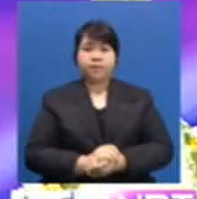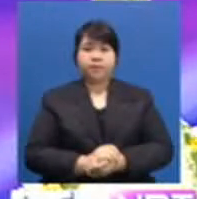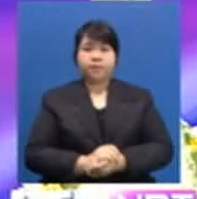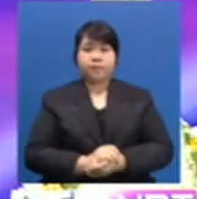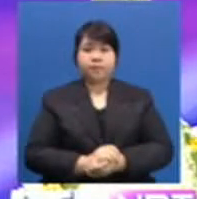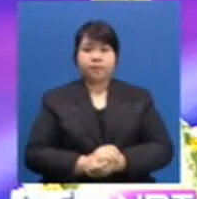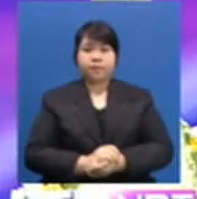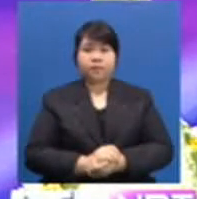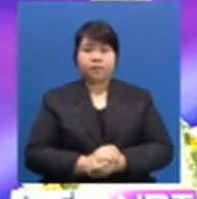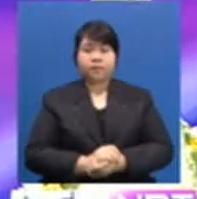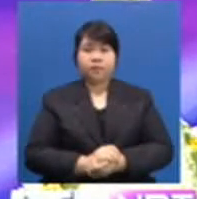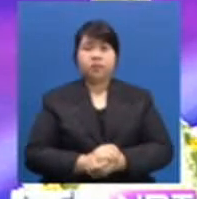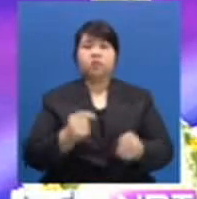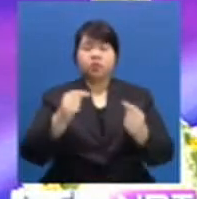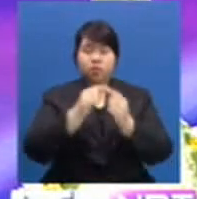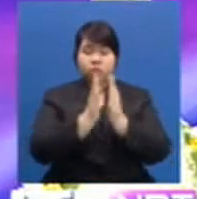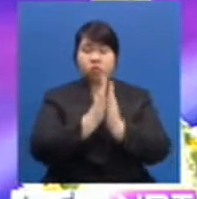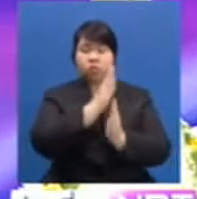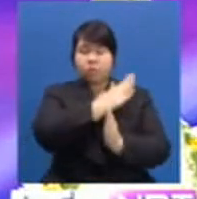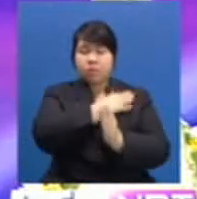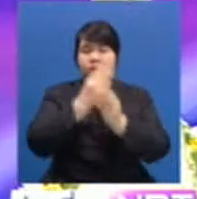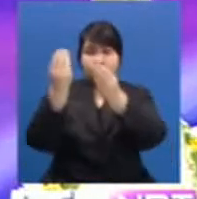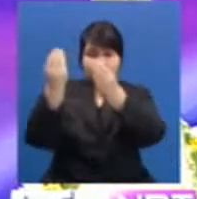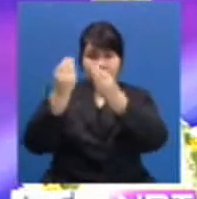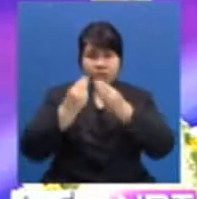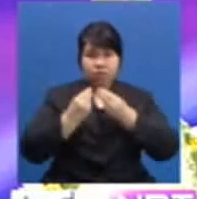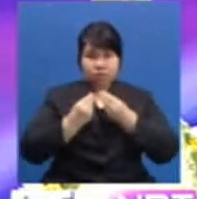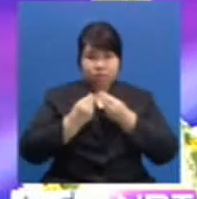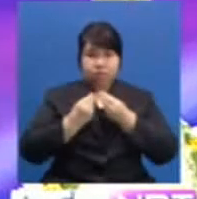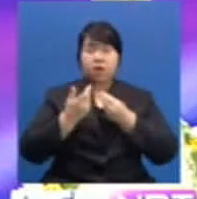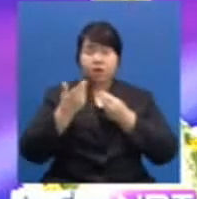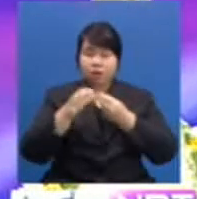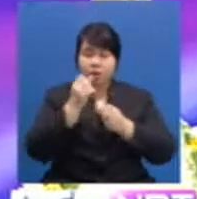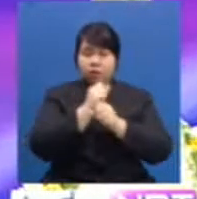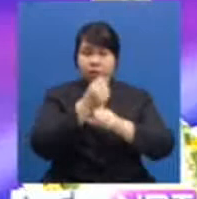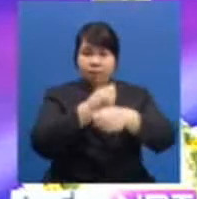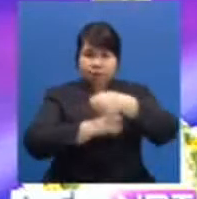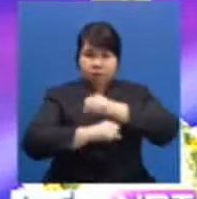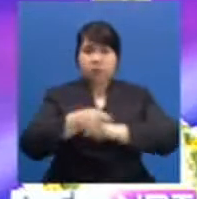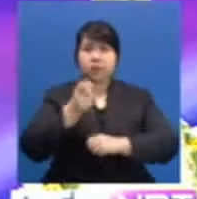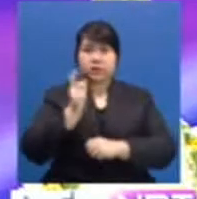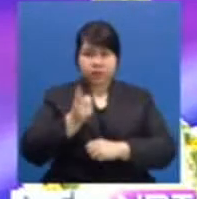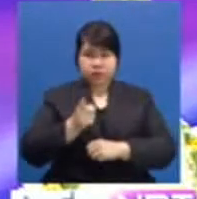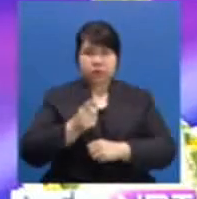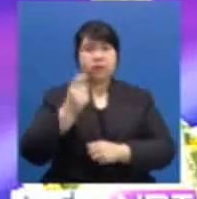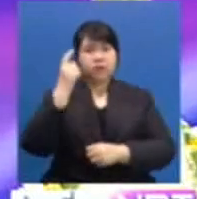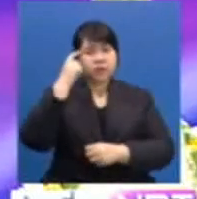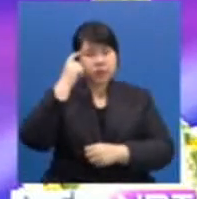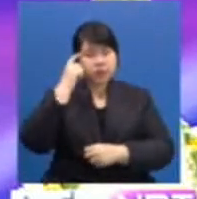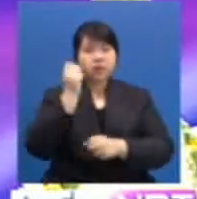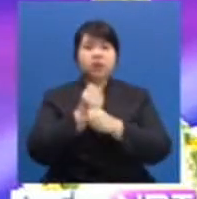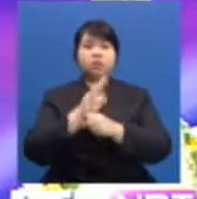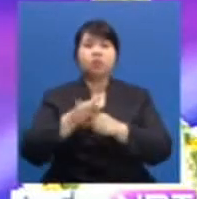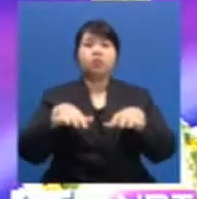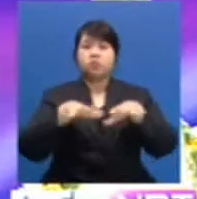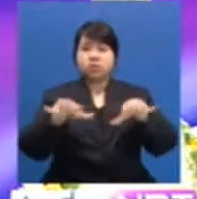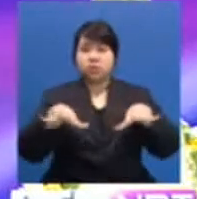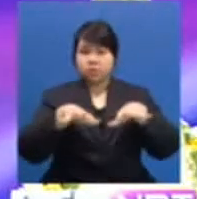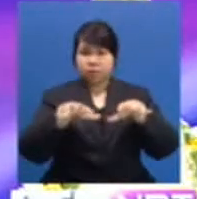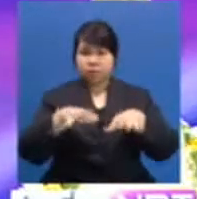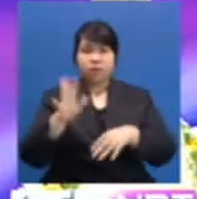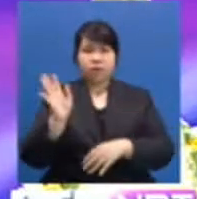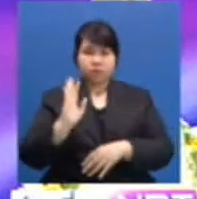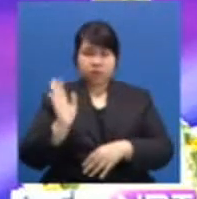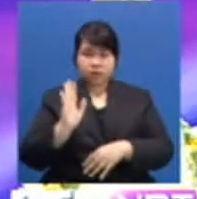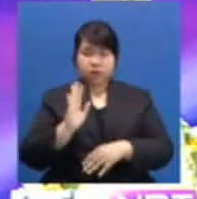การรับศีลรับพรจากพระสงฆ์แล้วจะต้องนำมาเป็นแนวทางการปฏิบัติตนด้วยไม่ใช่เน้นแต่การรับบุญเพียงอย่างเดียวถือเป็นแนวท